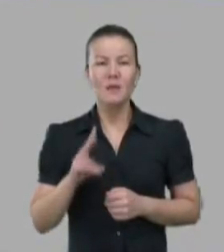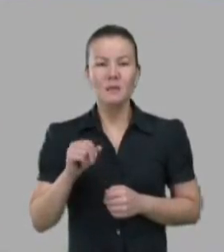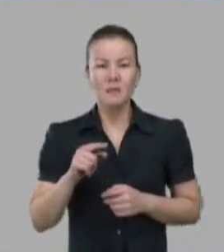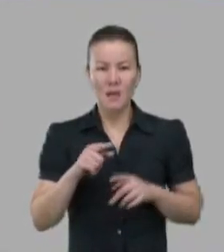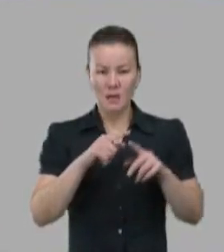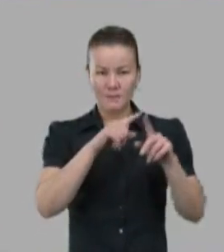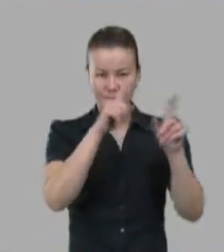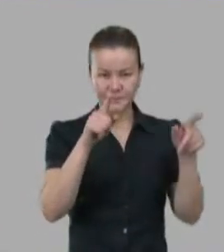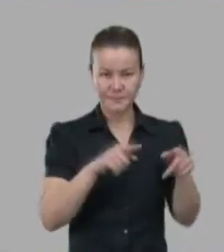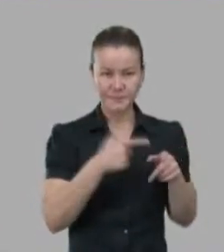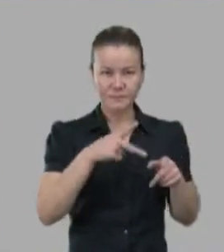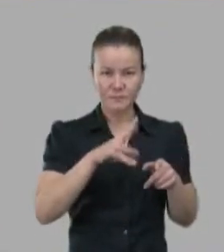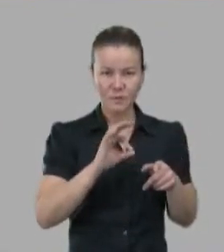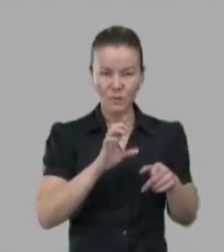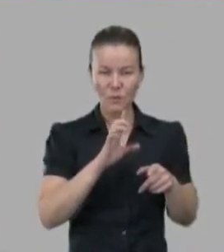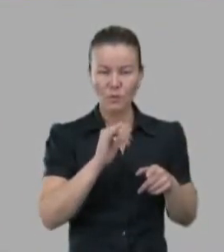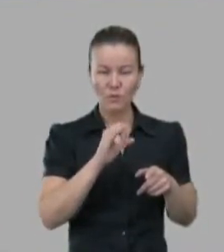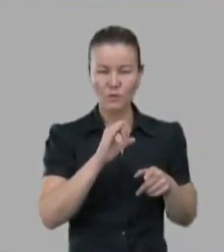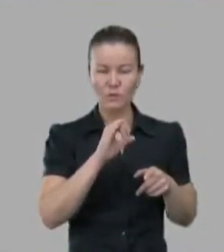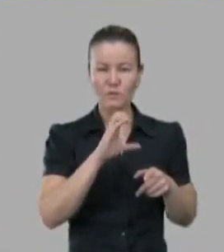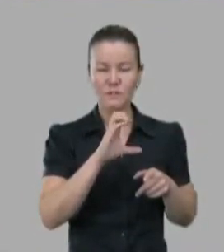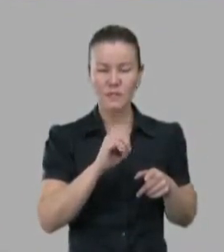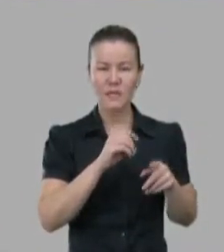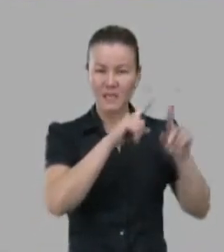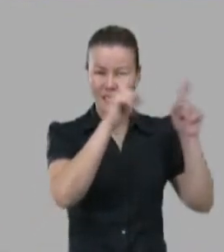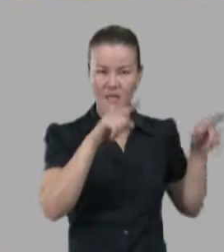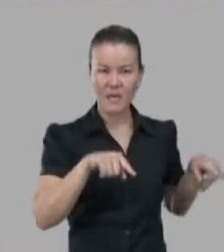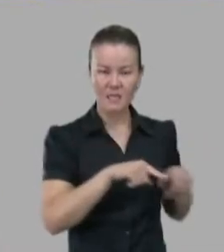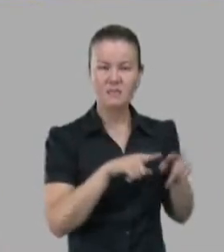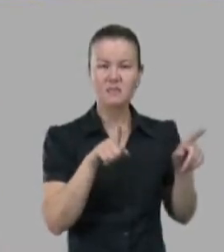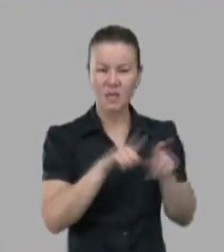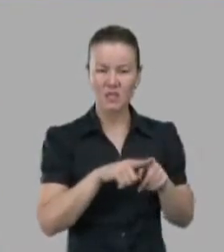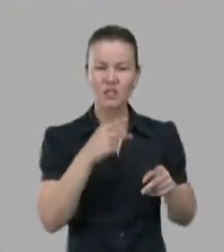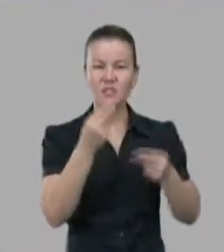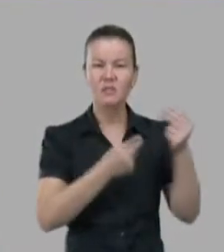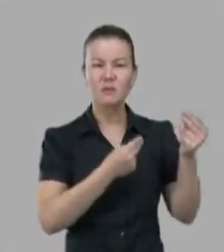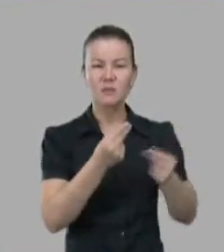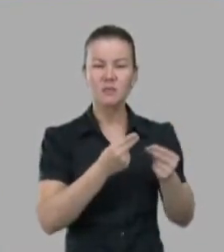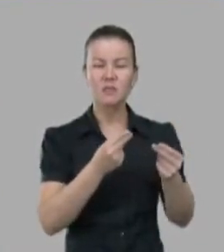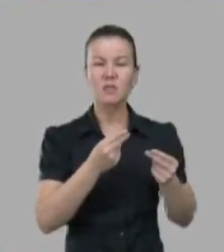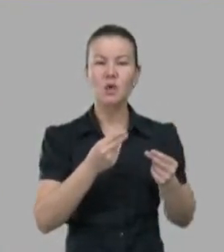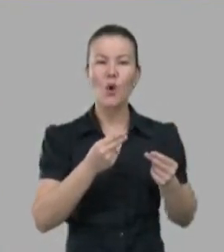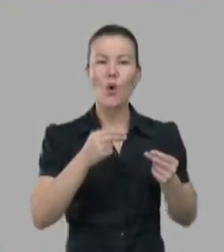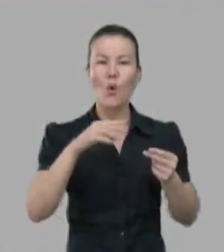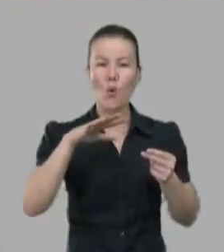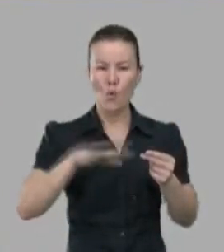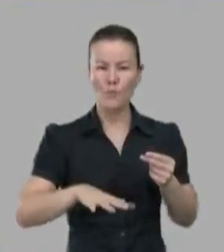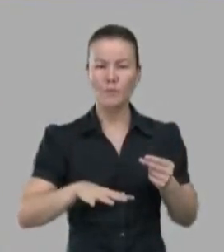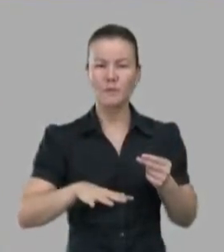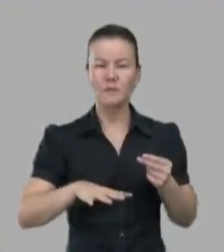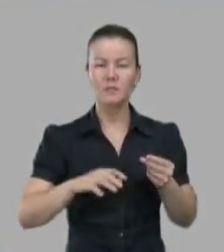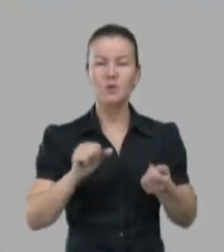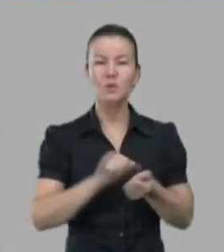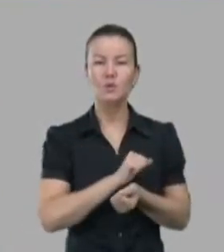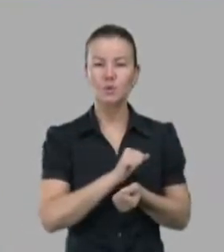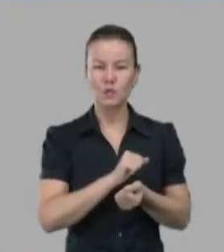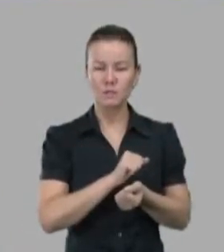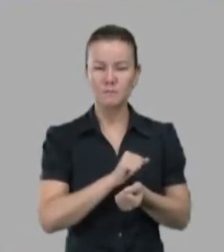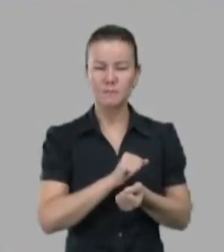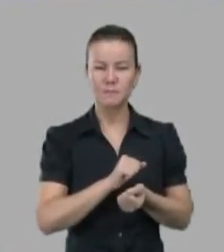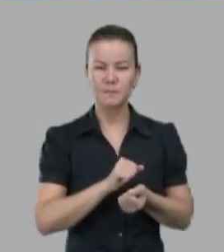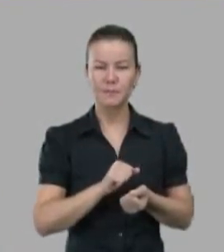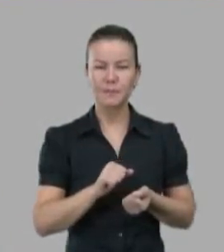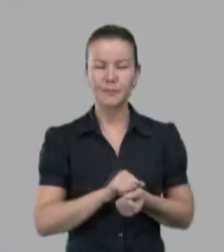На глобусе и карте также изображены участки суши.